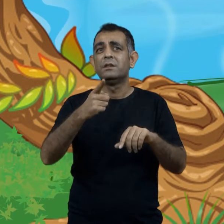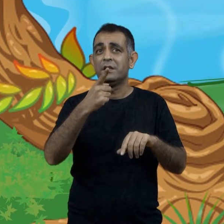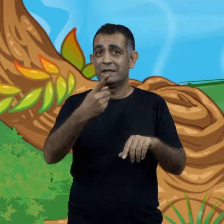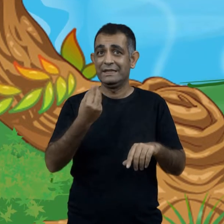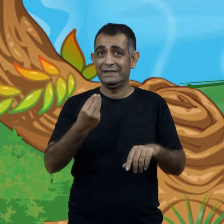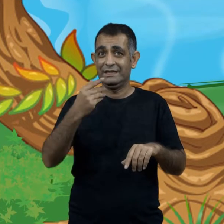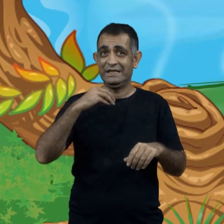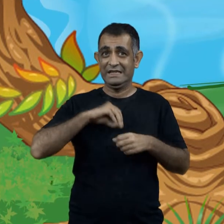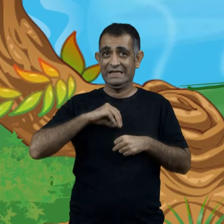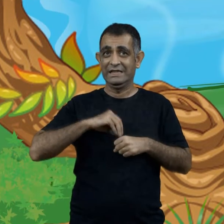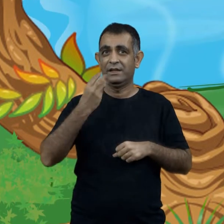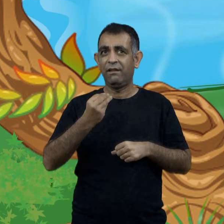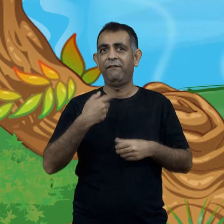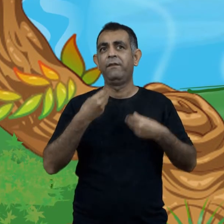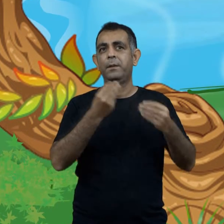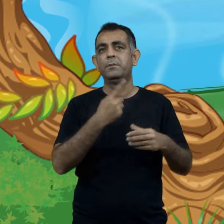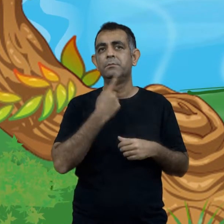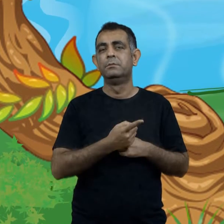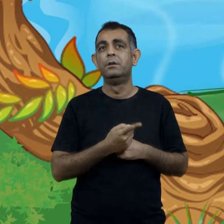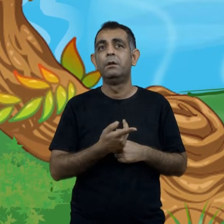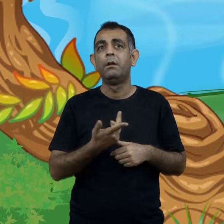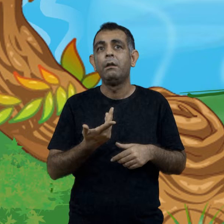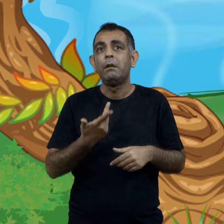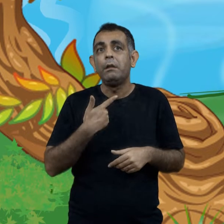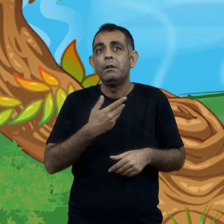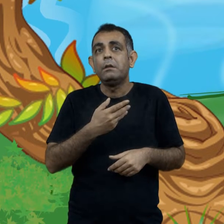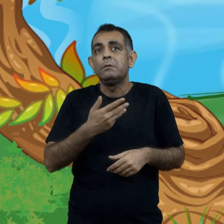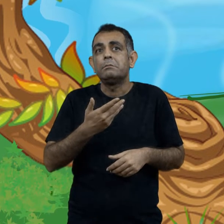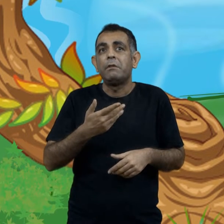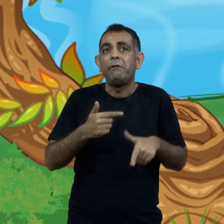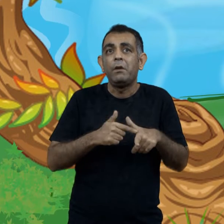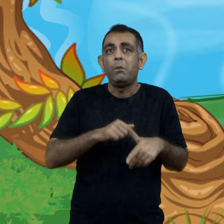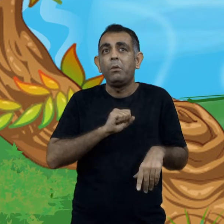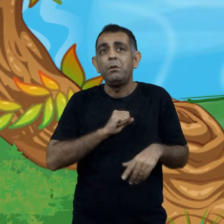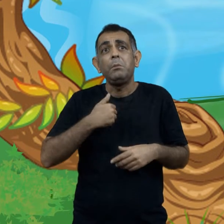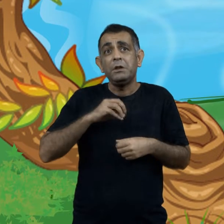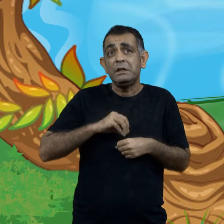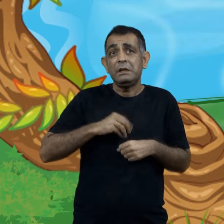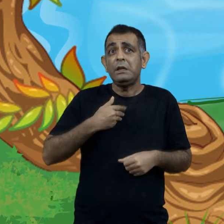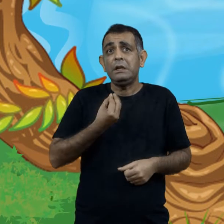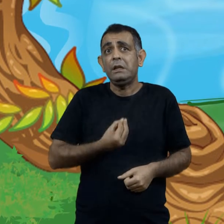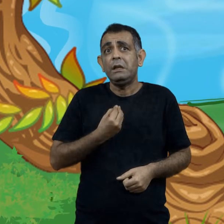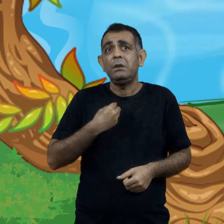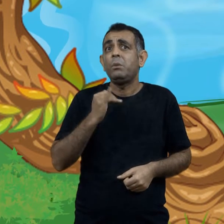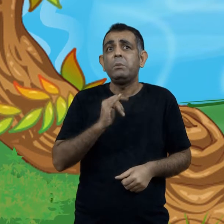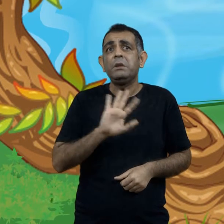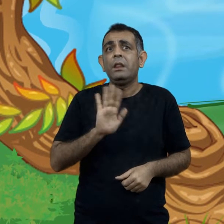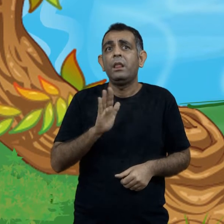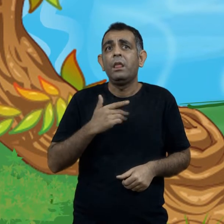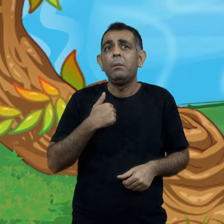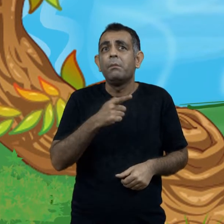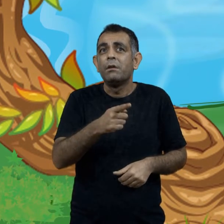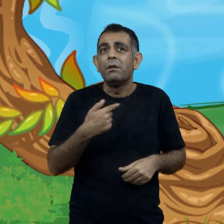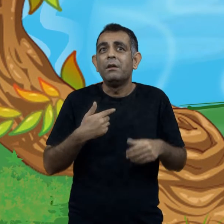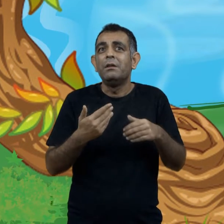ancak iyi bir niyete sahipseniz alabilirsiniz. Ferhat korkarak niyetlerinin iyi olduğunu, uçurtma kraliçesine